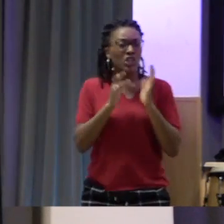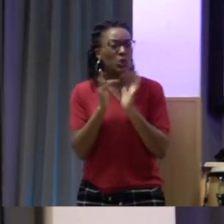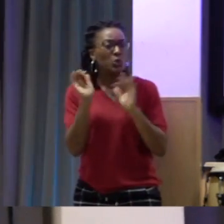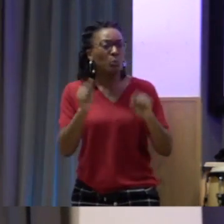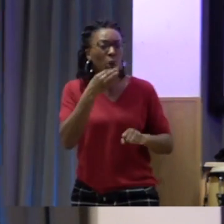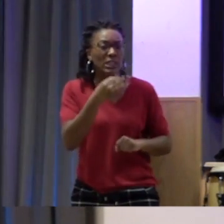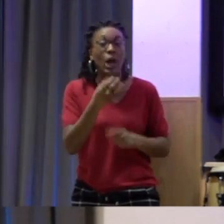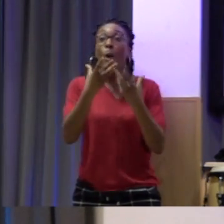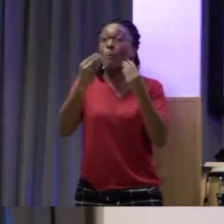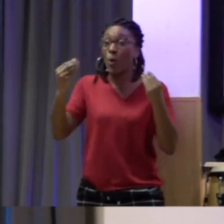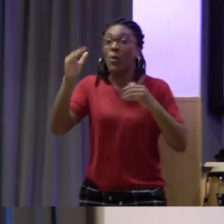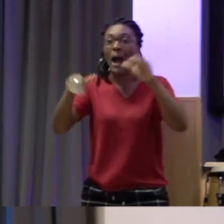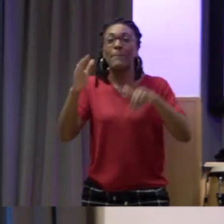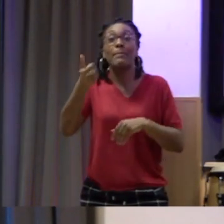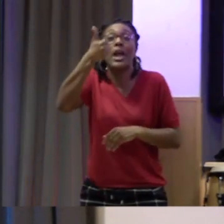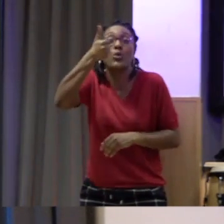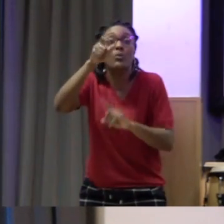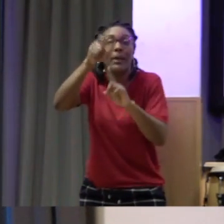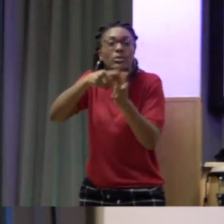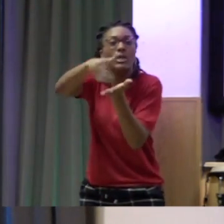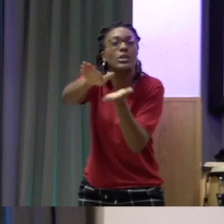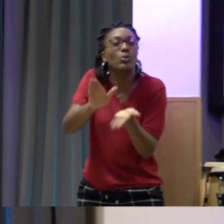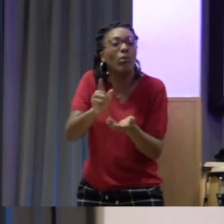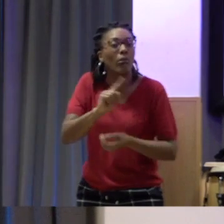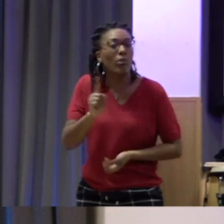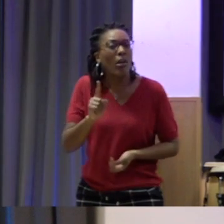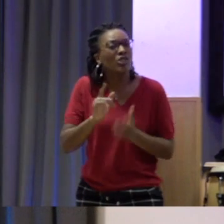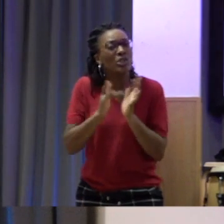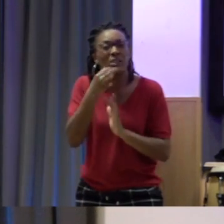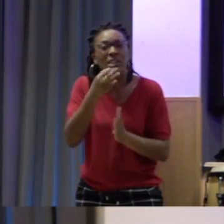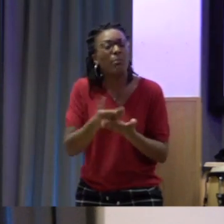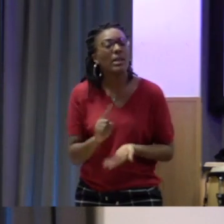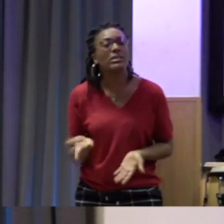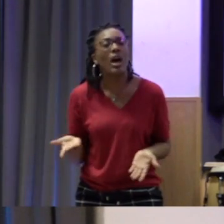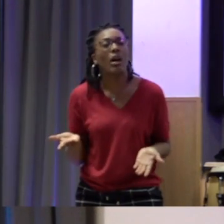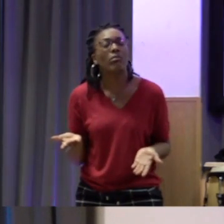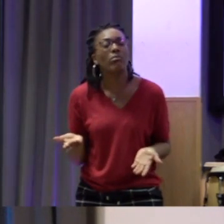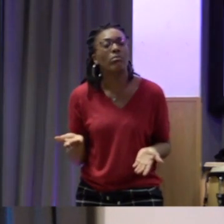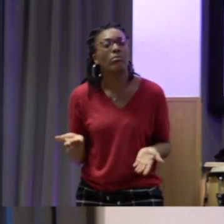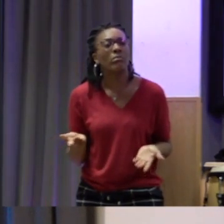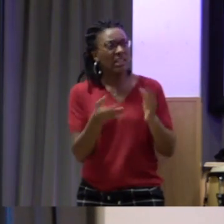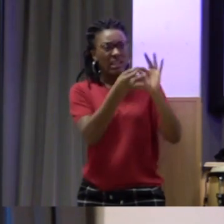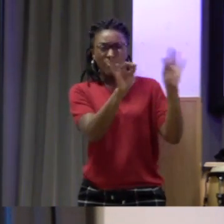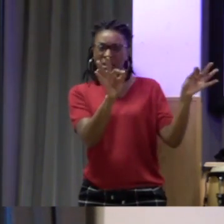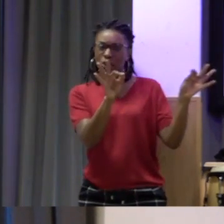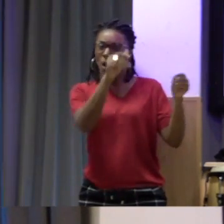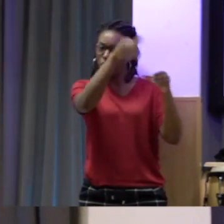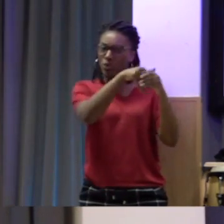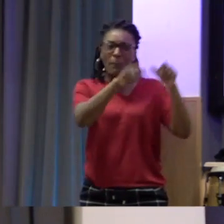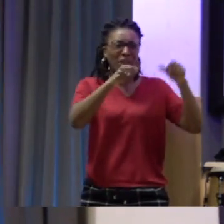d'appelés, mais un seul a été exclu. Si l'on s'en tient à cette parabole, les élus étaient nombreux, chers frères et